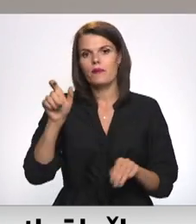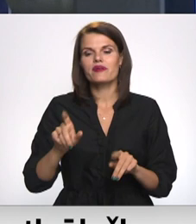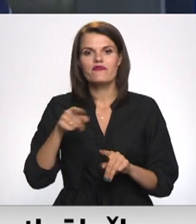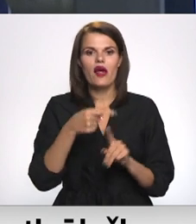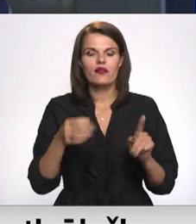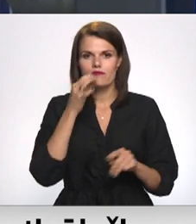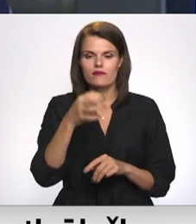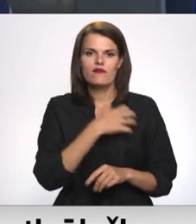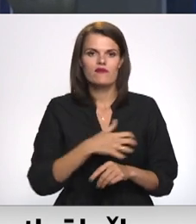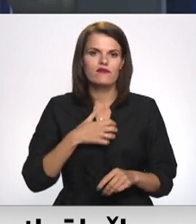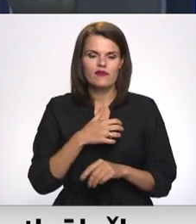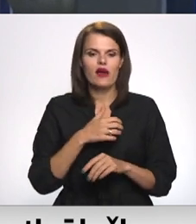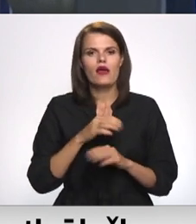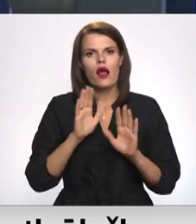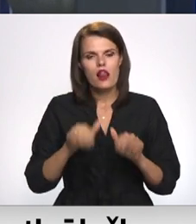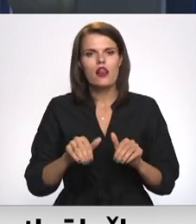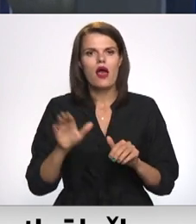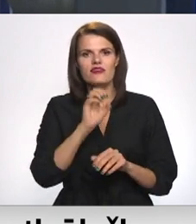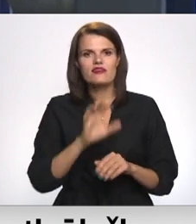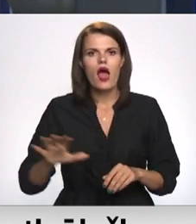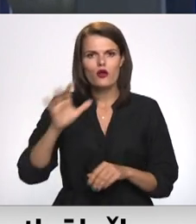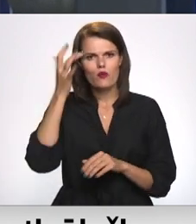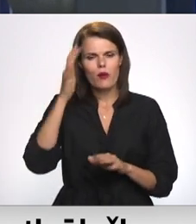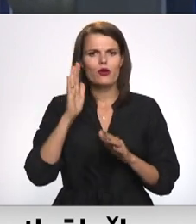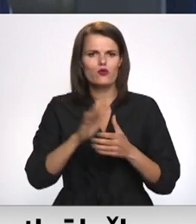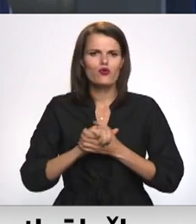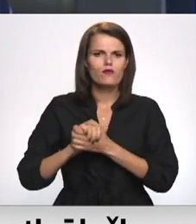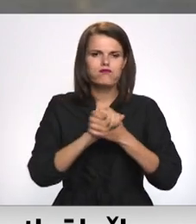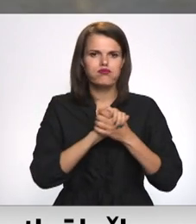nepieciešamību saglabāt rietumu valstu vienotību un nelokāmu atbalstu Ukrainai.